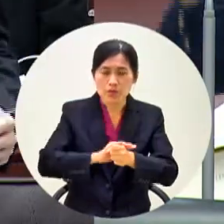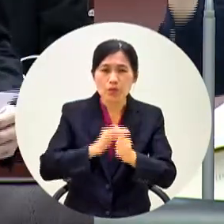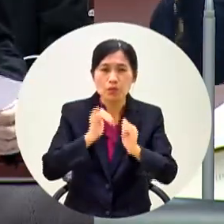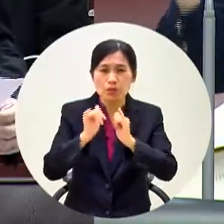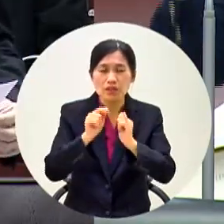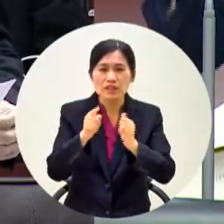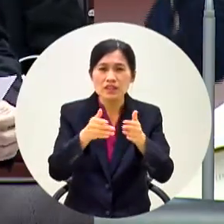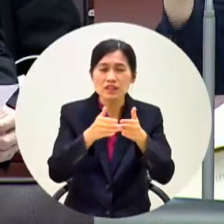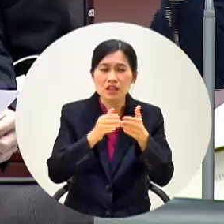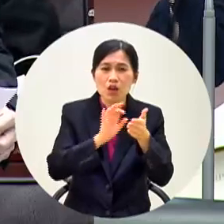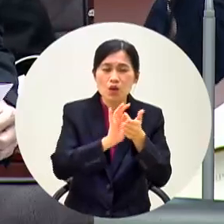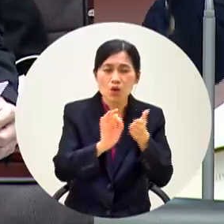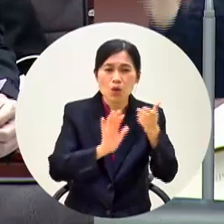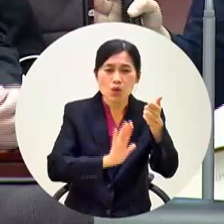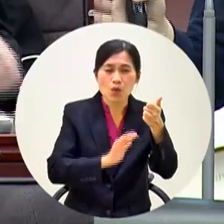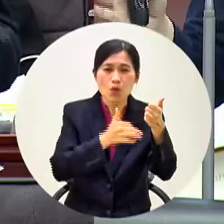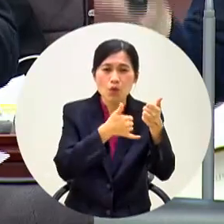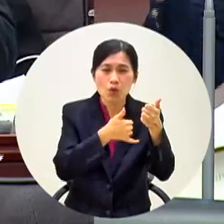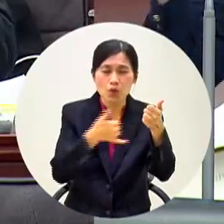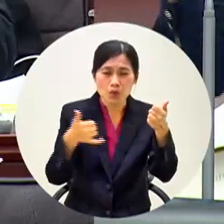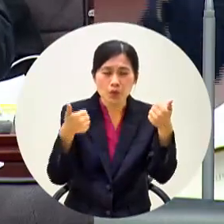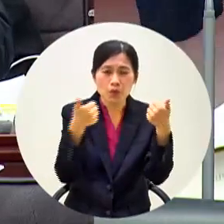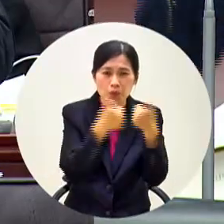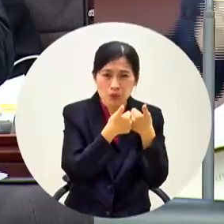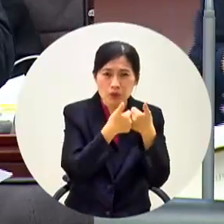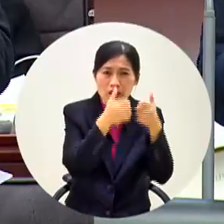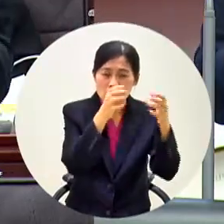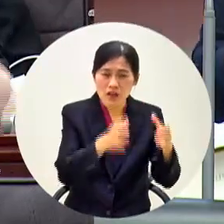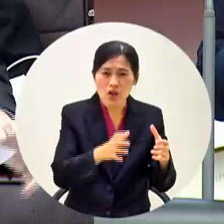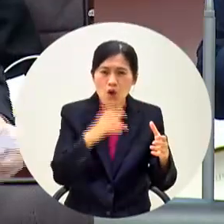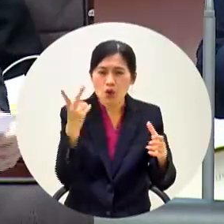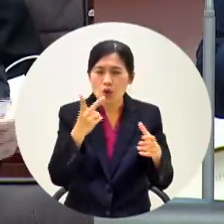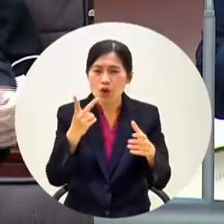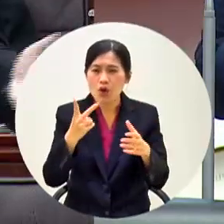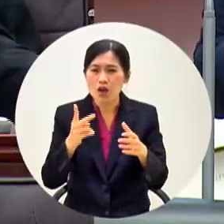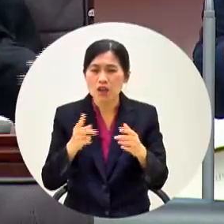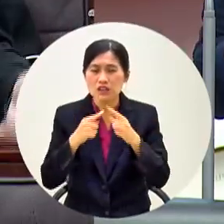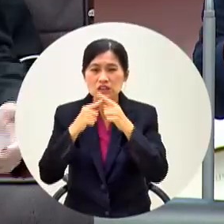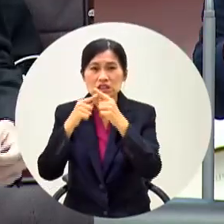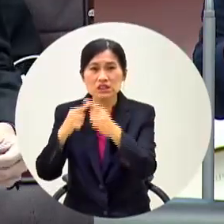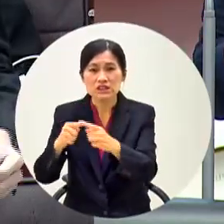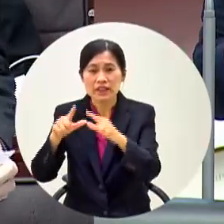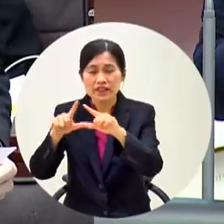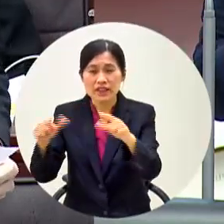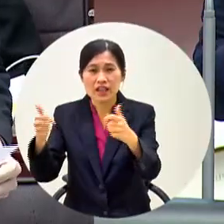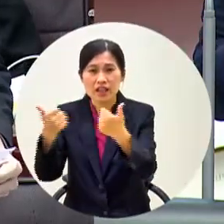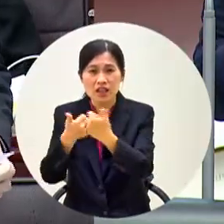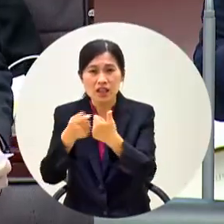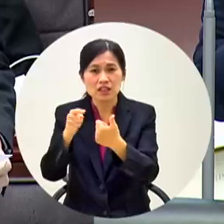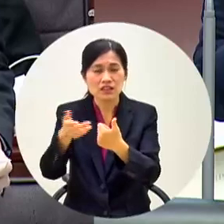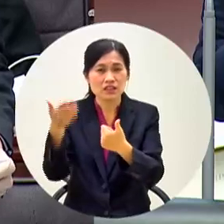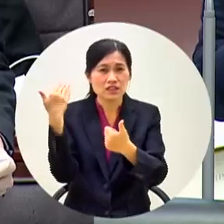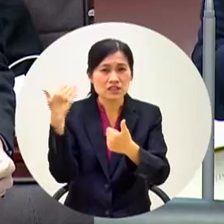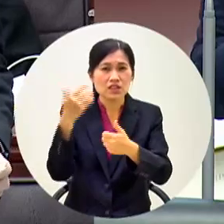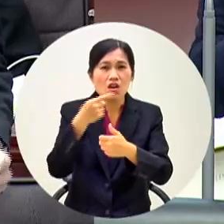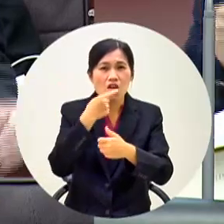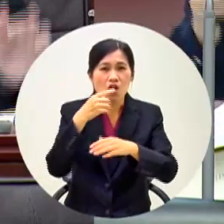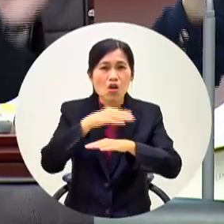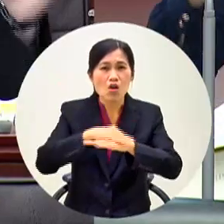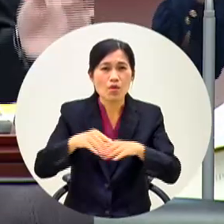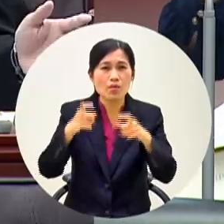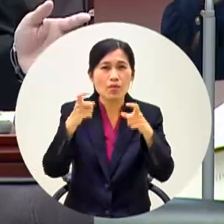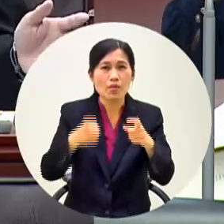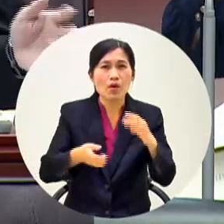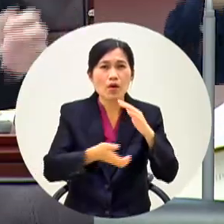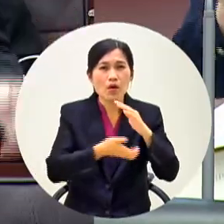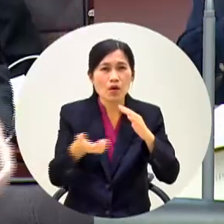式，还是呢直接到地方上面开大会的方式？ 我想这个议员你知道当时红毛港迁村的过程了哈。